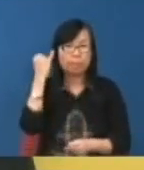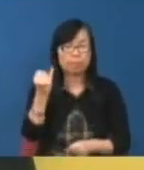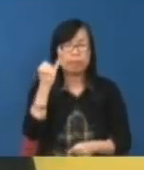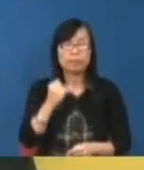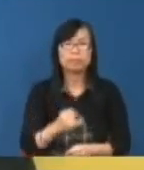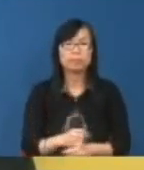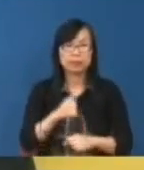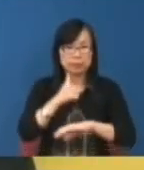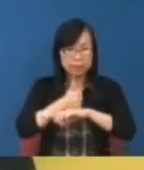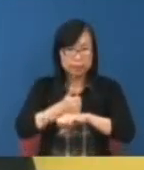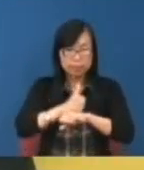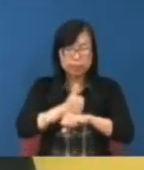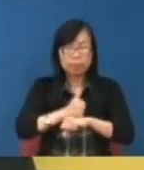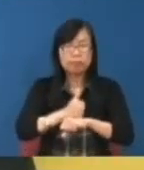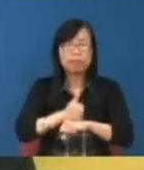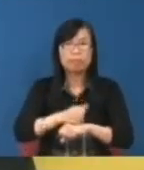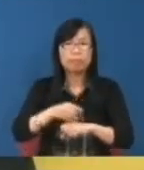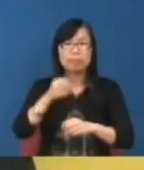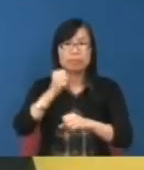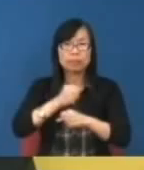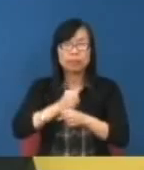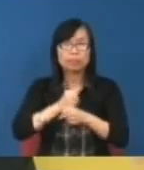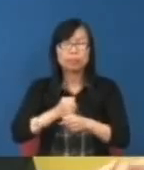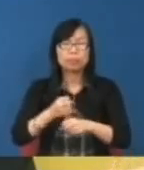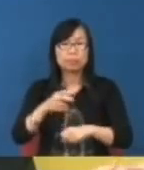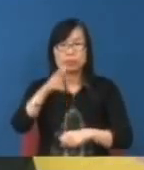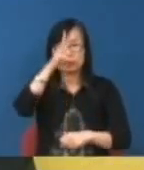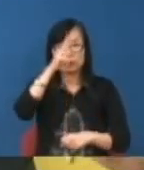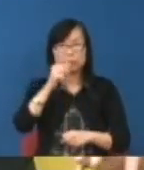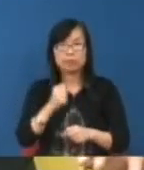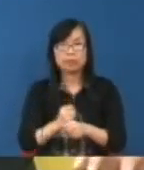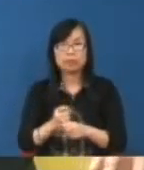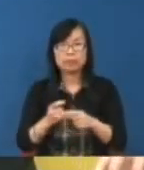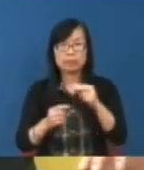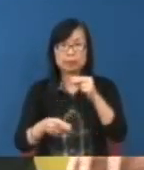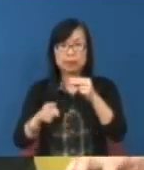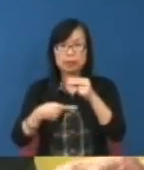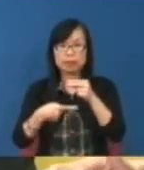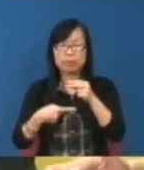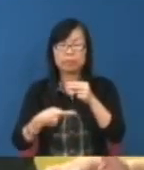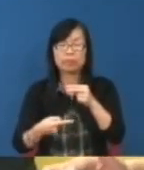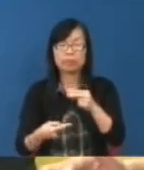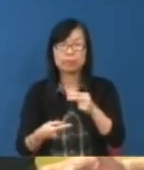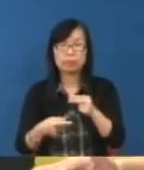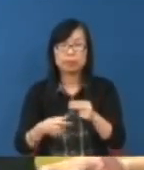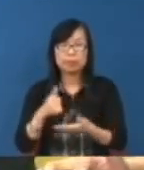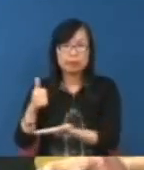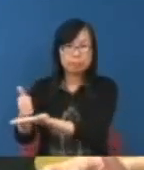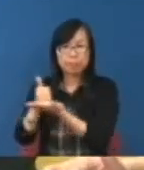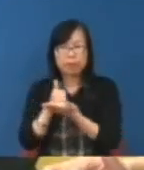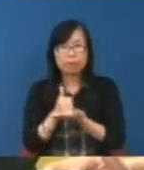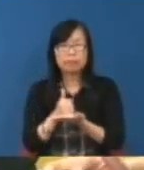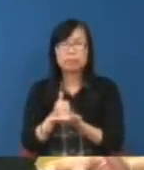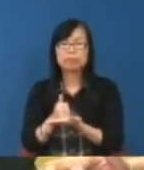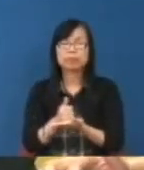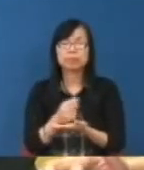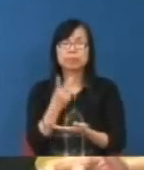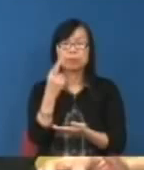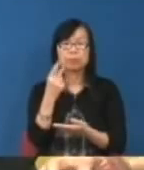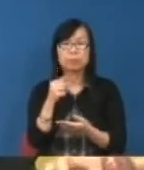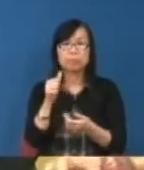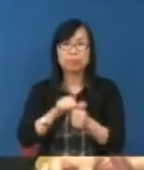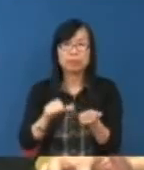基本法嘅制定就係共產黨喺回歸之前，由佢一手一腳委任嘅基本法草委，包